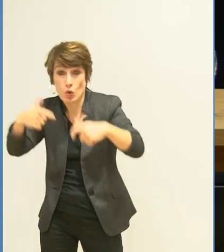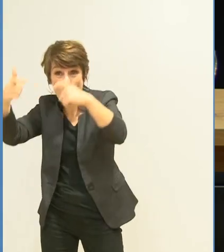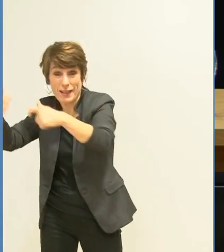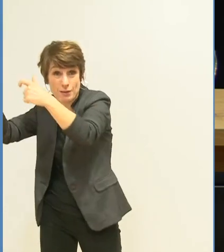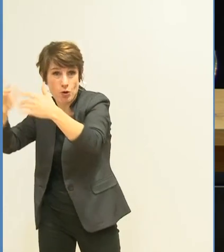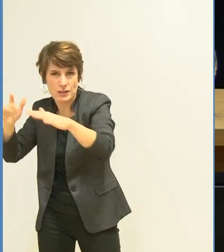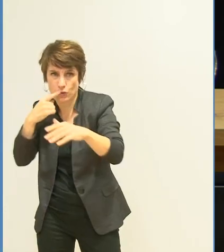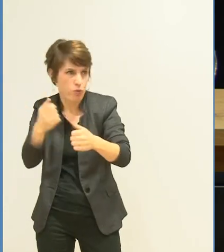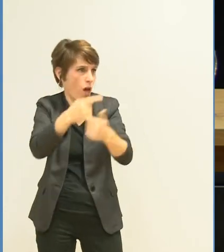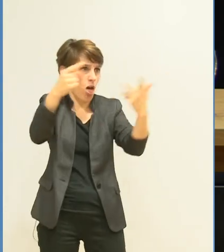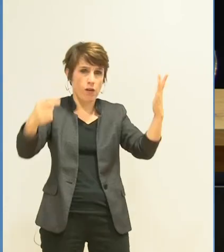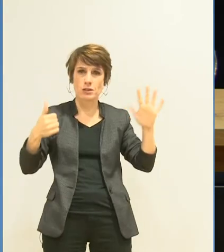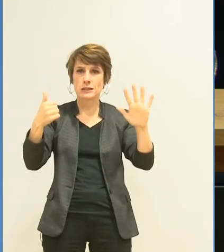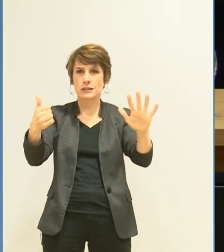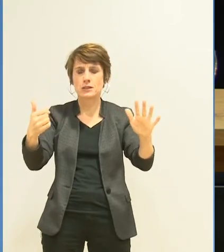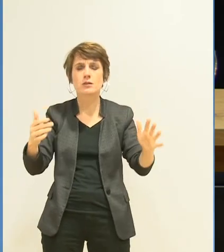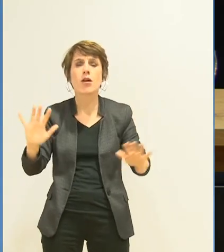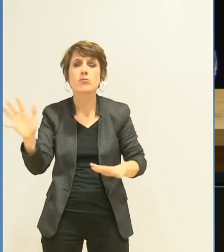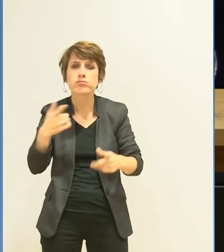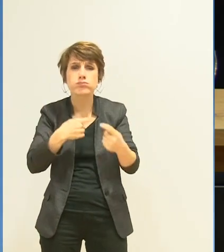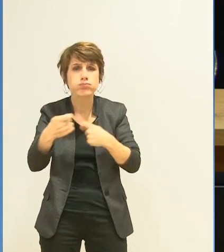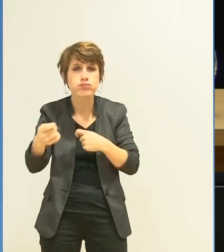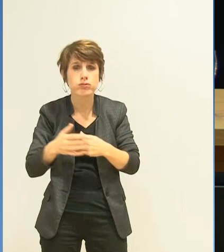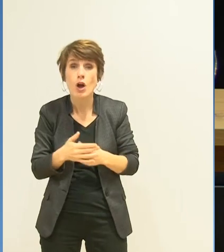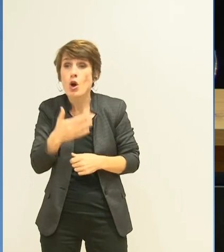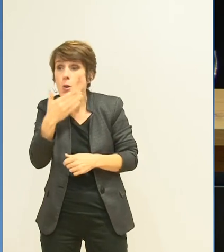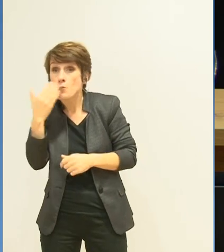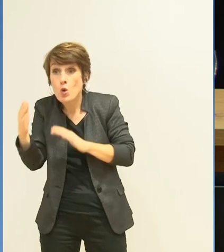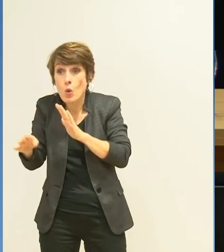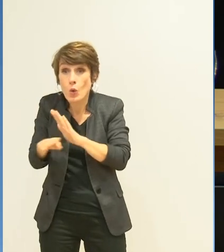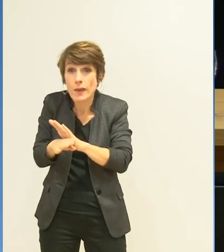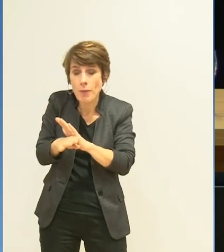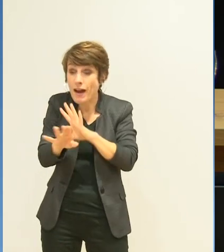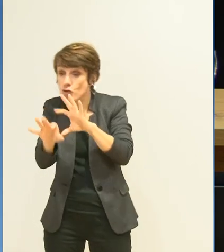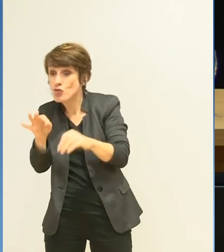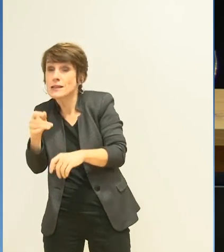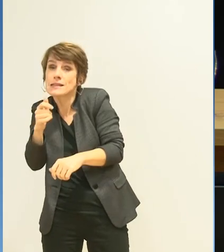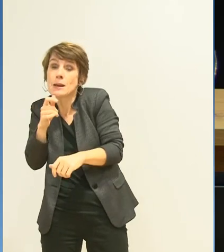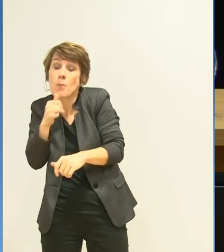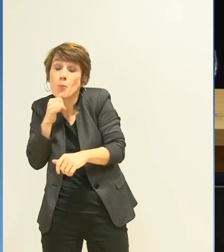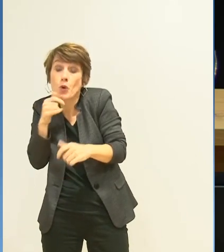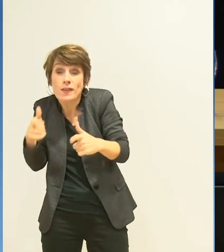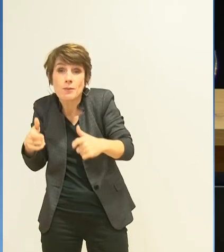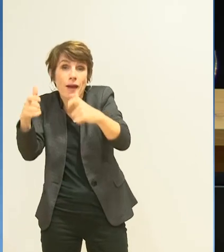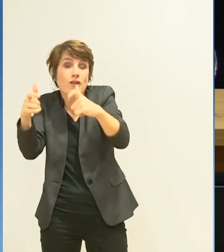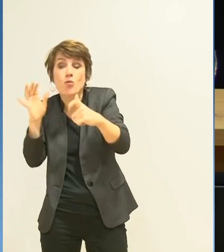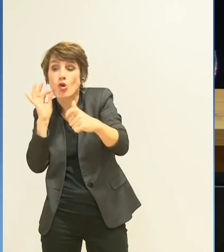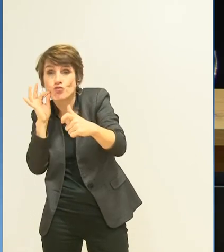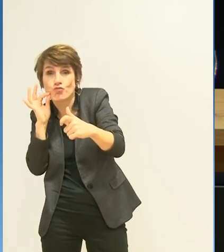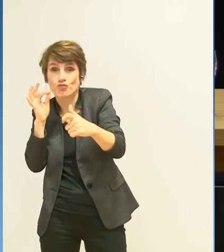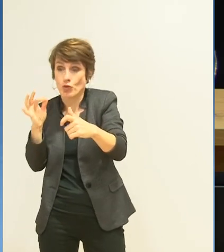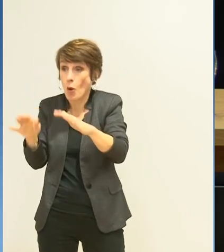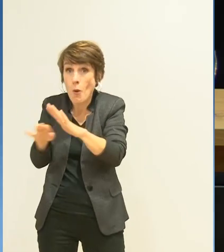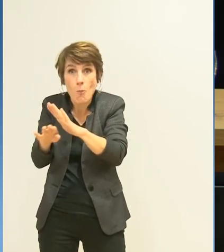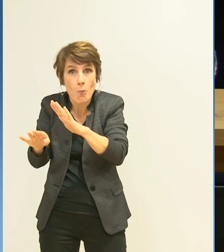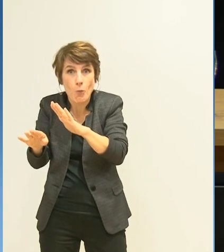hétéroclite il aurait dû être tentée sur de petits bâtiments ne présentant pas de difficultés majeures pour s'inscrire dans ce projet